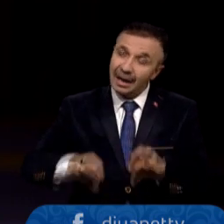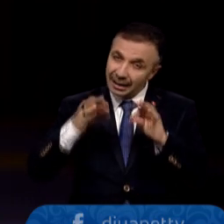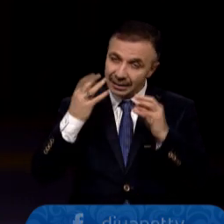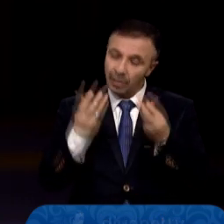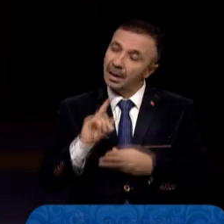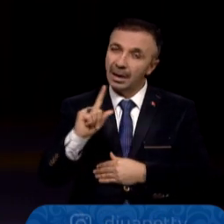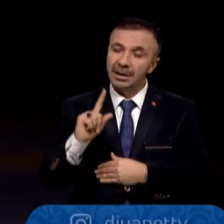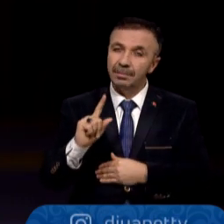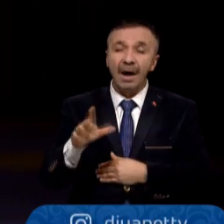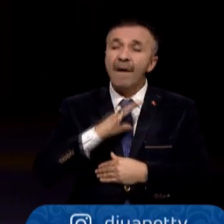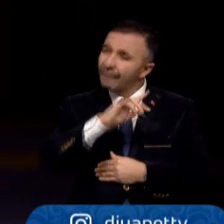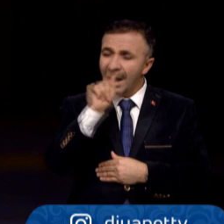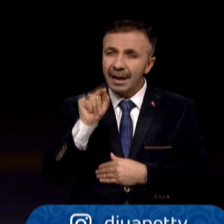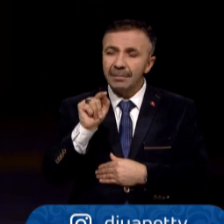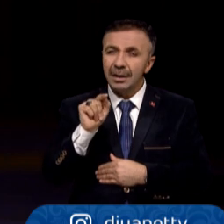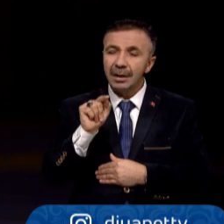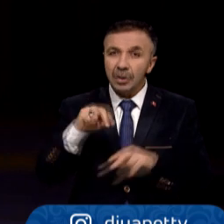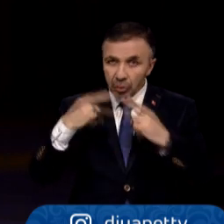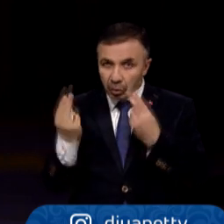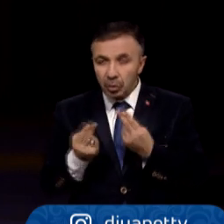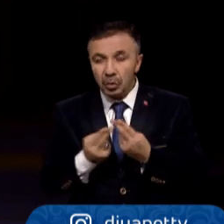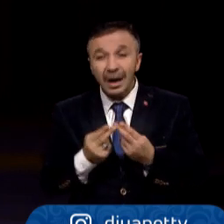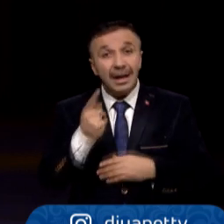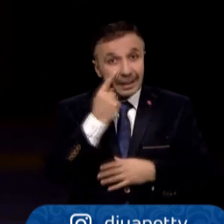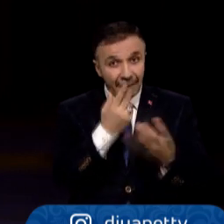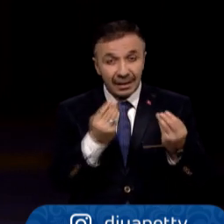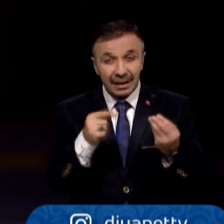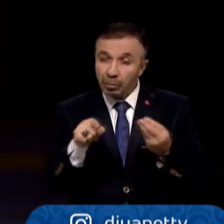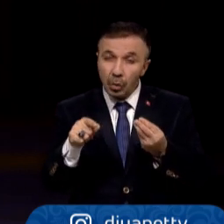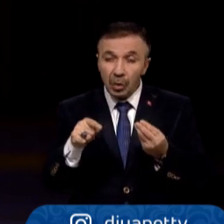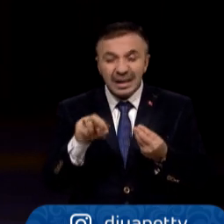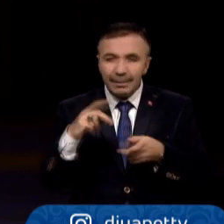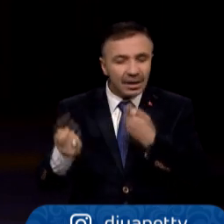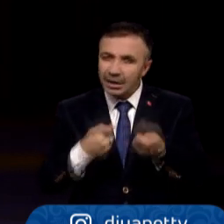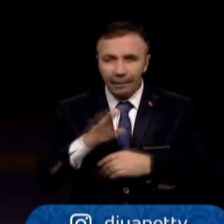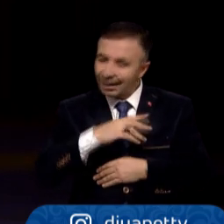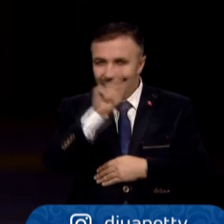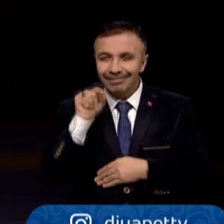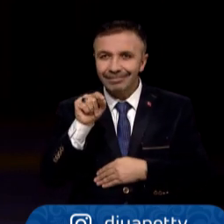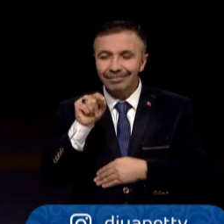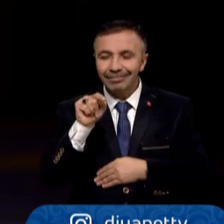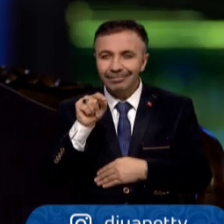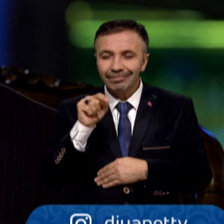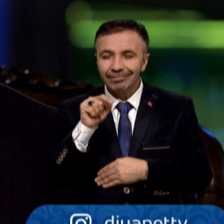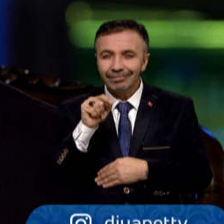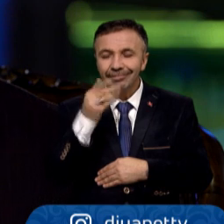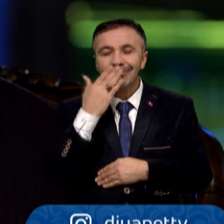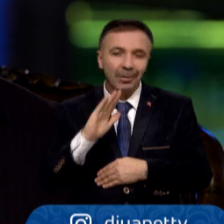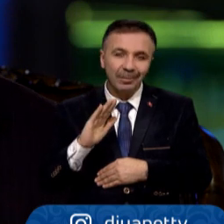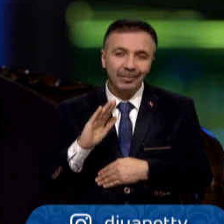geleceği hazırlayacaksınız var mı dünyanın imparatorluklarında bu gibi faaliyetler